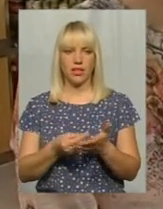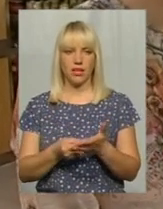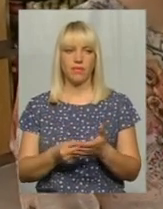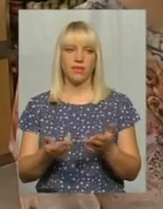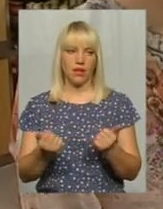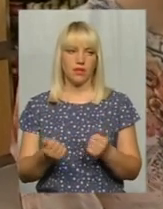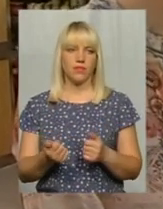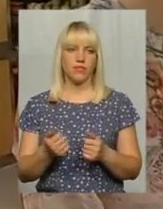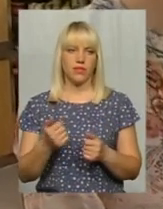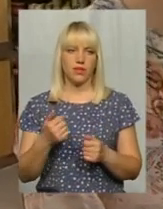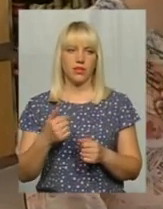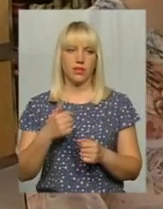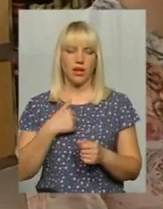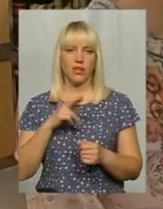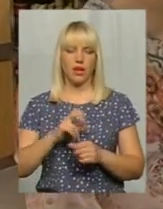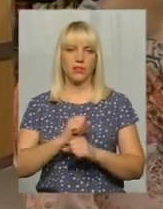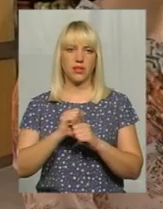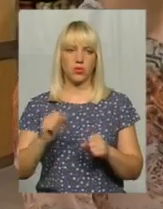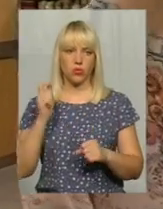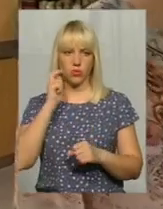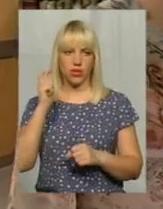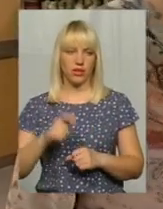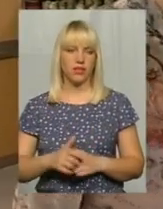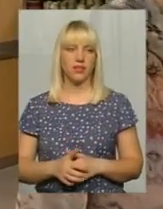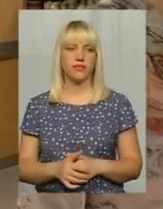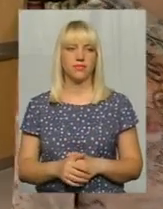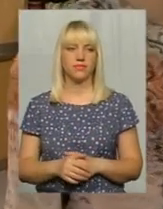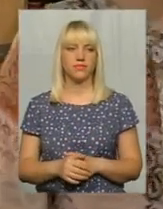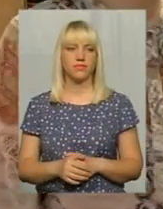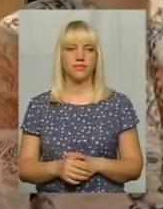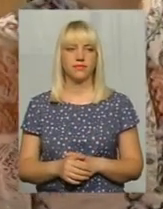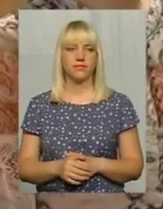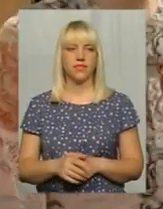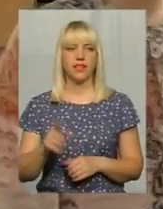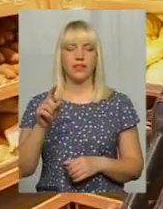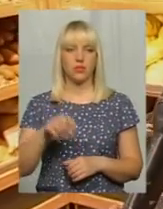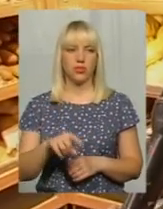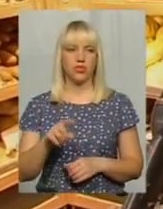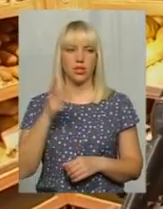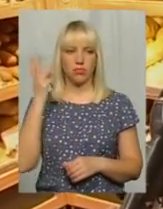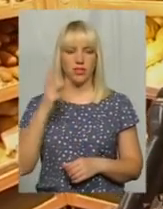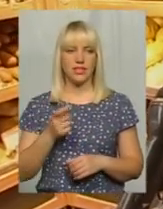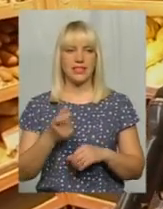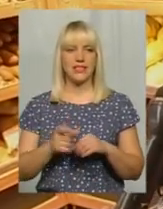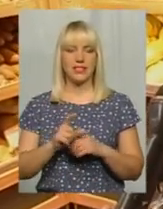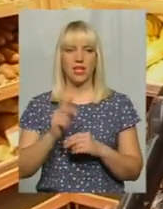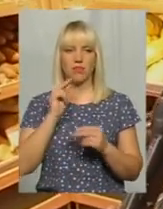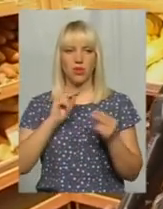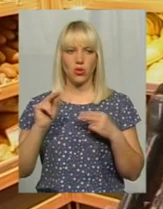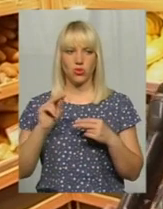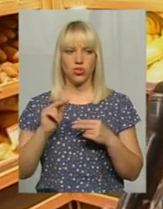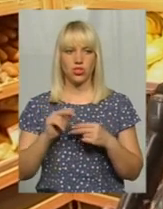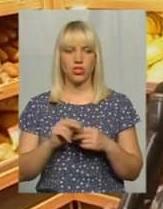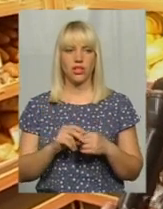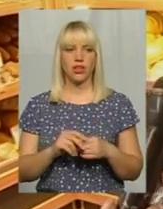Так, я є патріотом України, тому і тим більше Хмельницького. Саме лучше такий, як в селі. Знаєш,